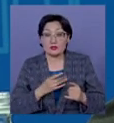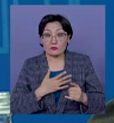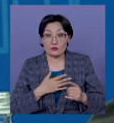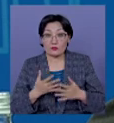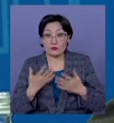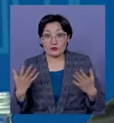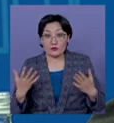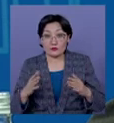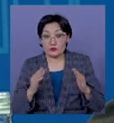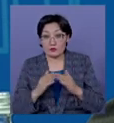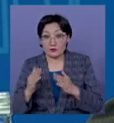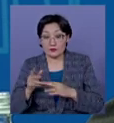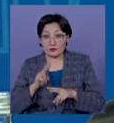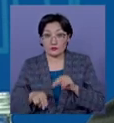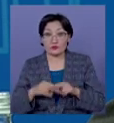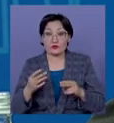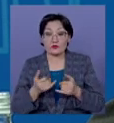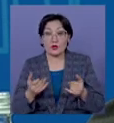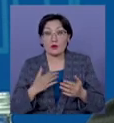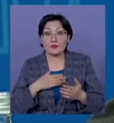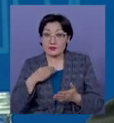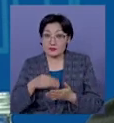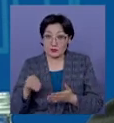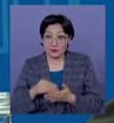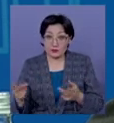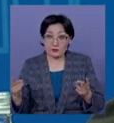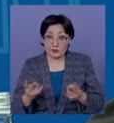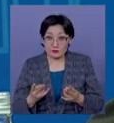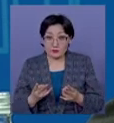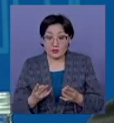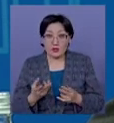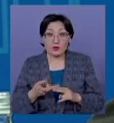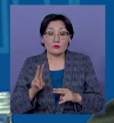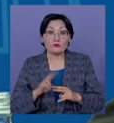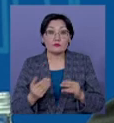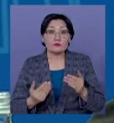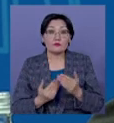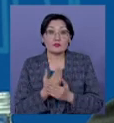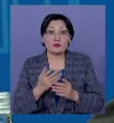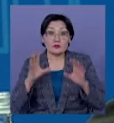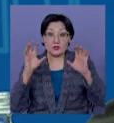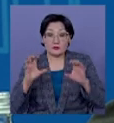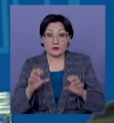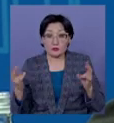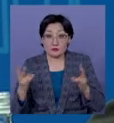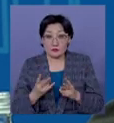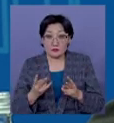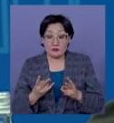үлкен объектілерді салу үшін біз деген сатып алуымызға тура келіп тұрғандықтан осы жаңағы заңға